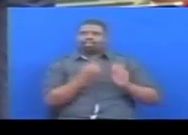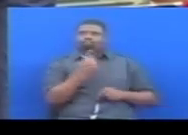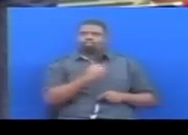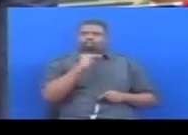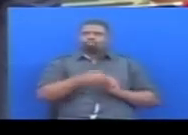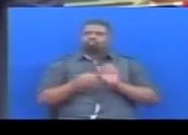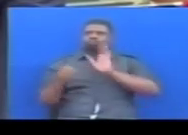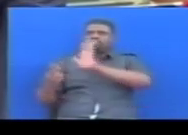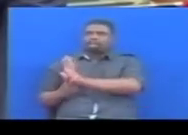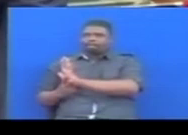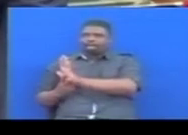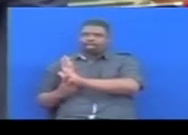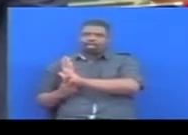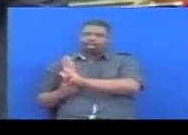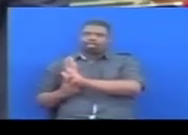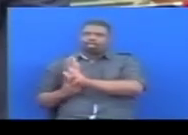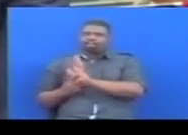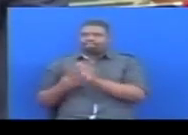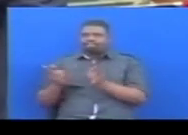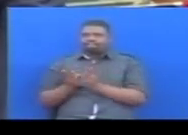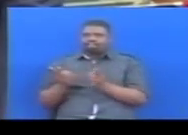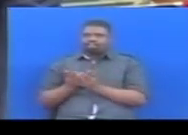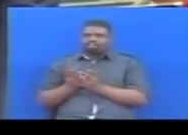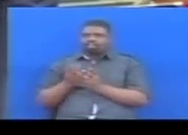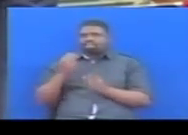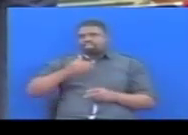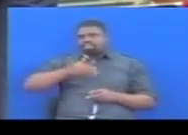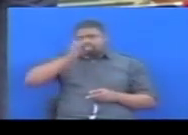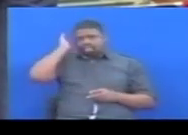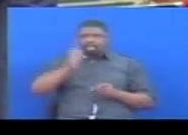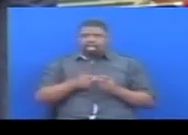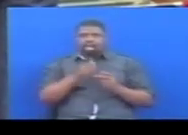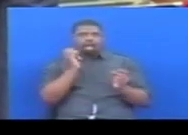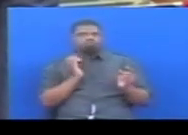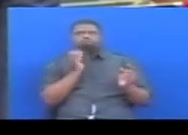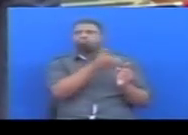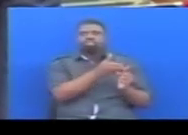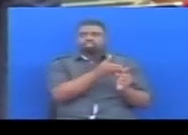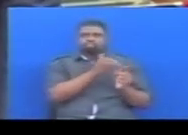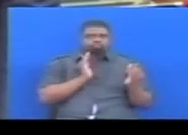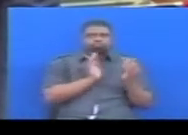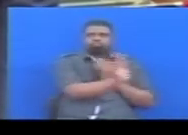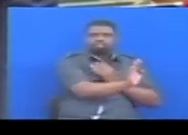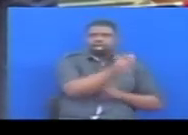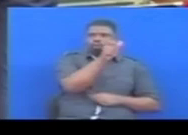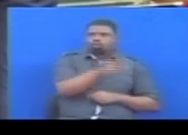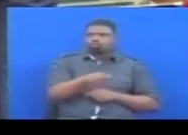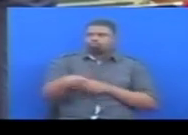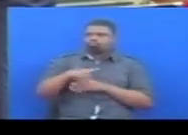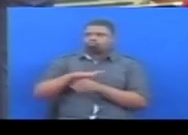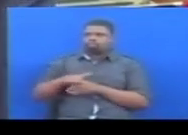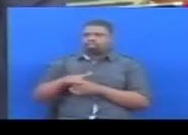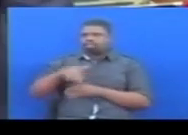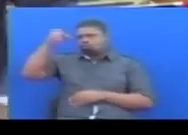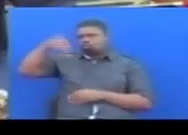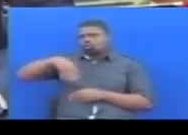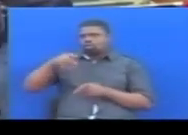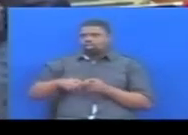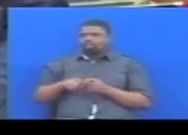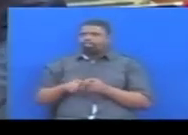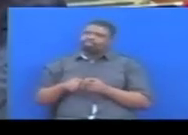saba, ambapo na hata hivyo serikali haikusudii kuzuia wananchi kutumia sola, isipokuwa ni kuwa guide